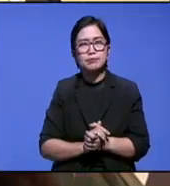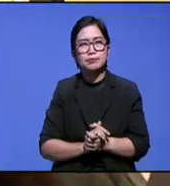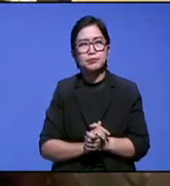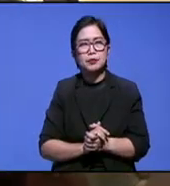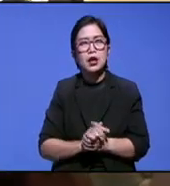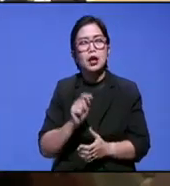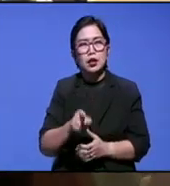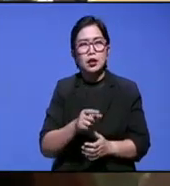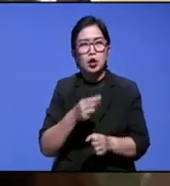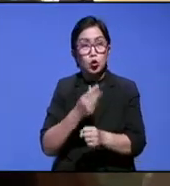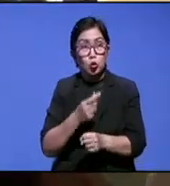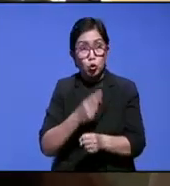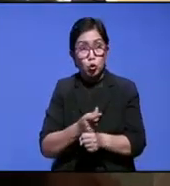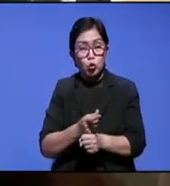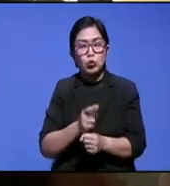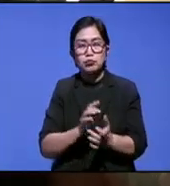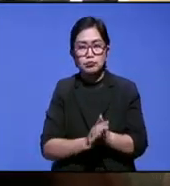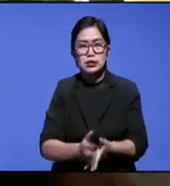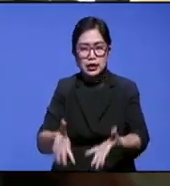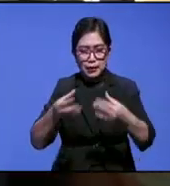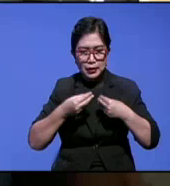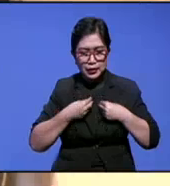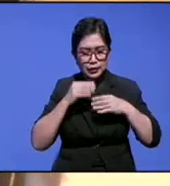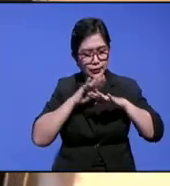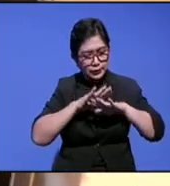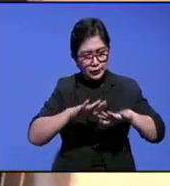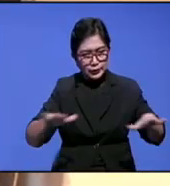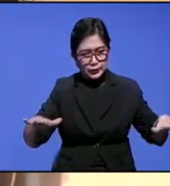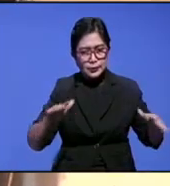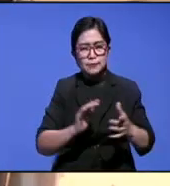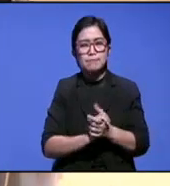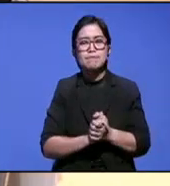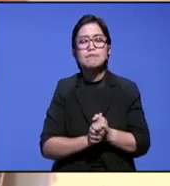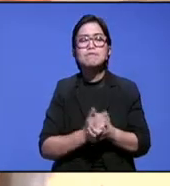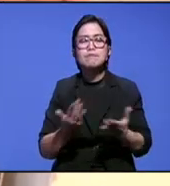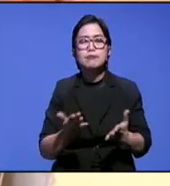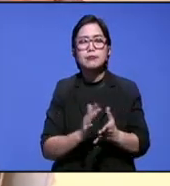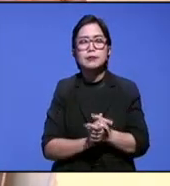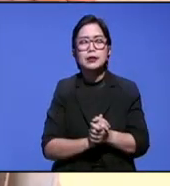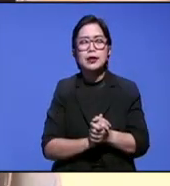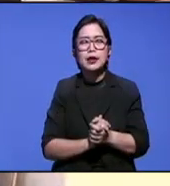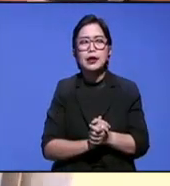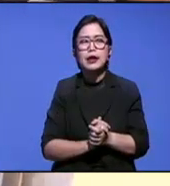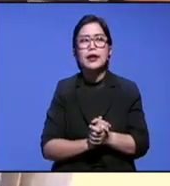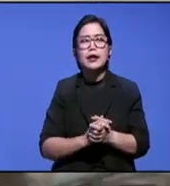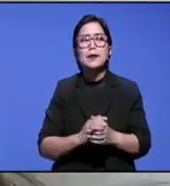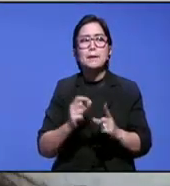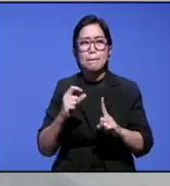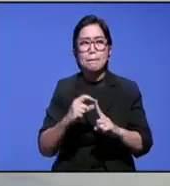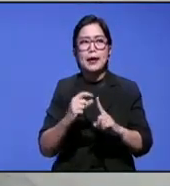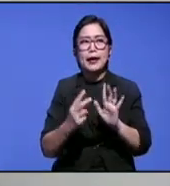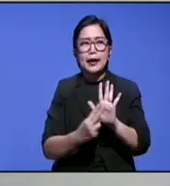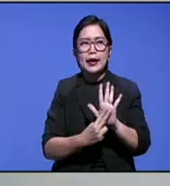Perjuangan guru kategori 2 untuk bisa memperoleh kesejahteraan dan hidup seperti pegawai negeri sipil benar-benar tidak kenal lelah. Salah